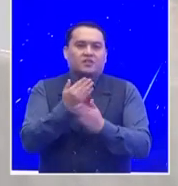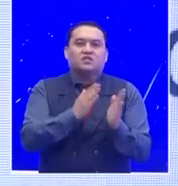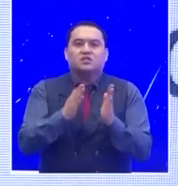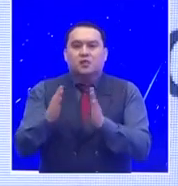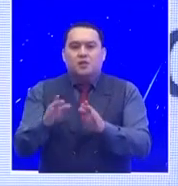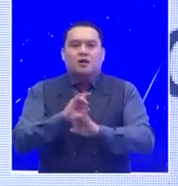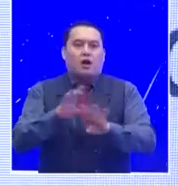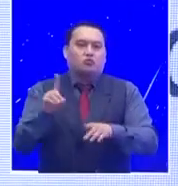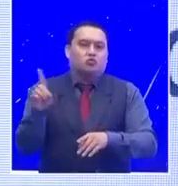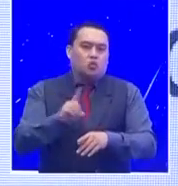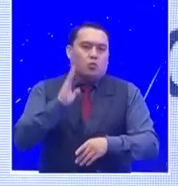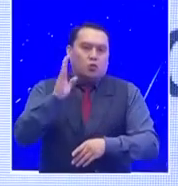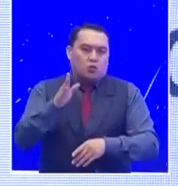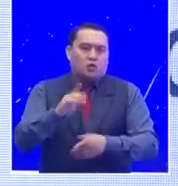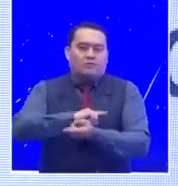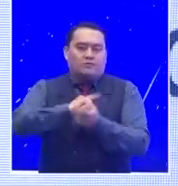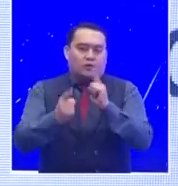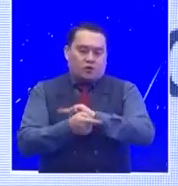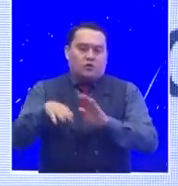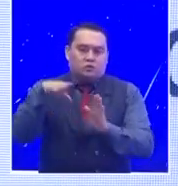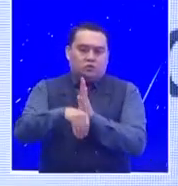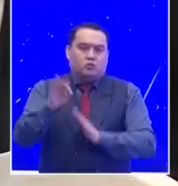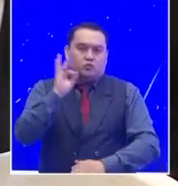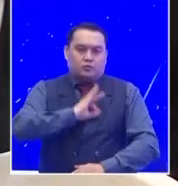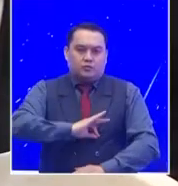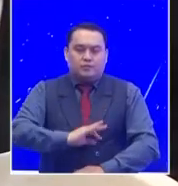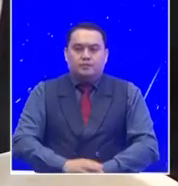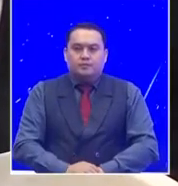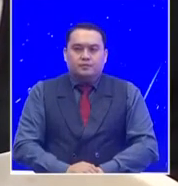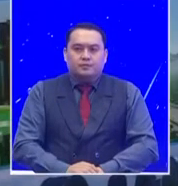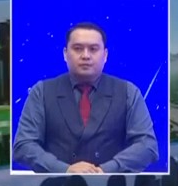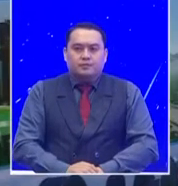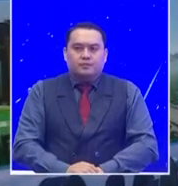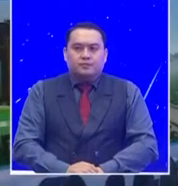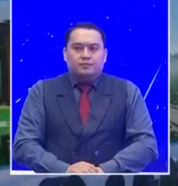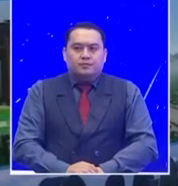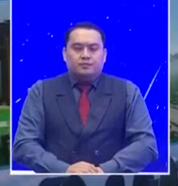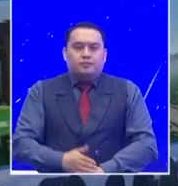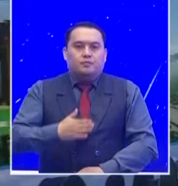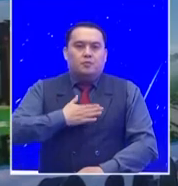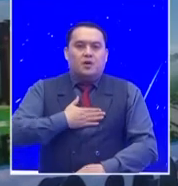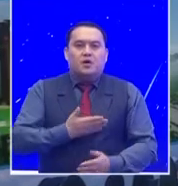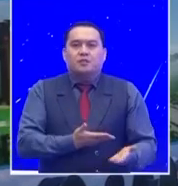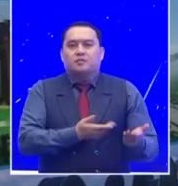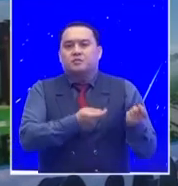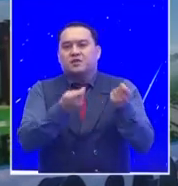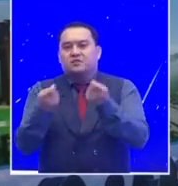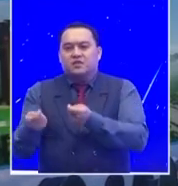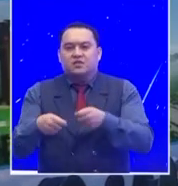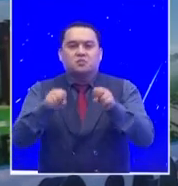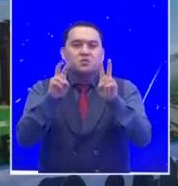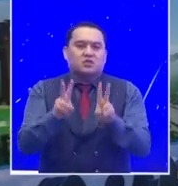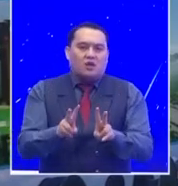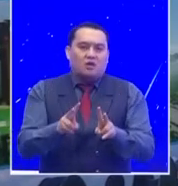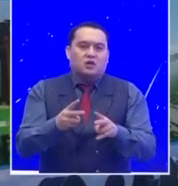и заверили, что в ближайшее время ее внедрят. Мы привезли самых передовых специалистов в